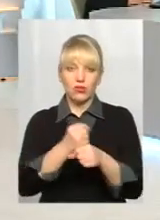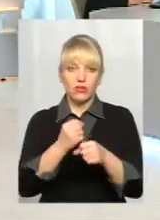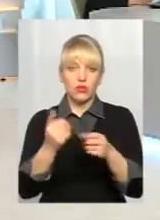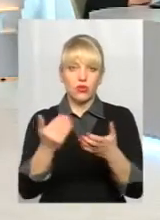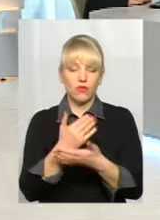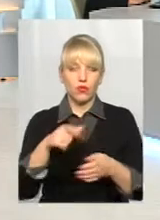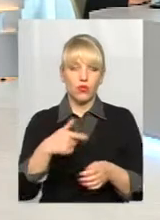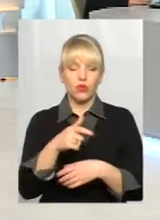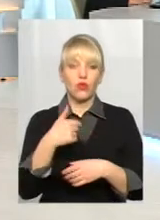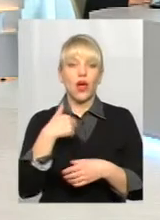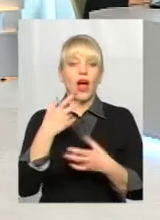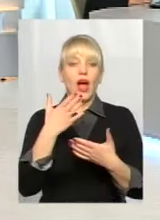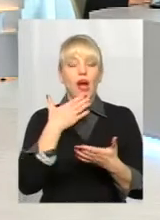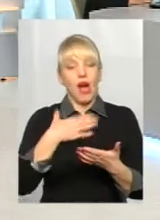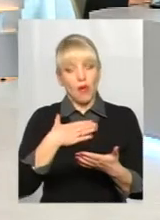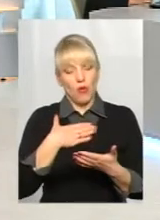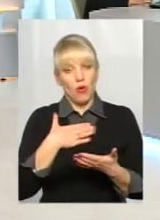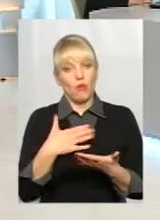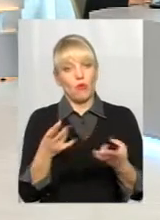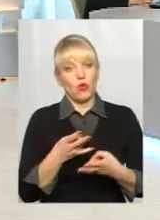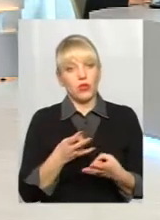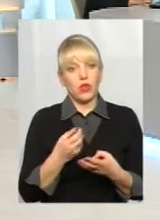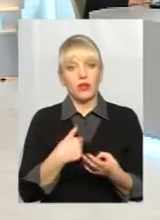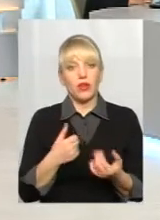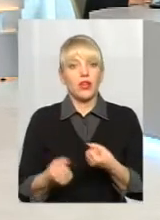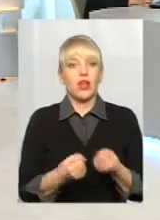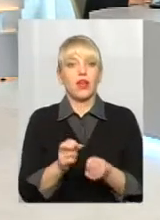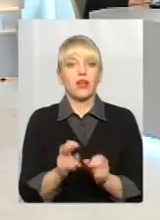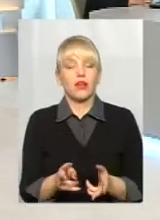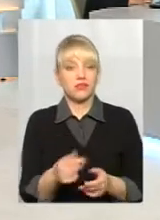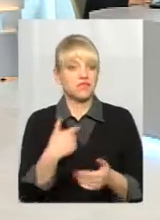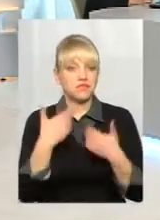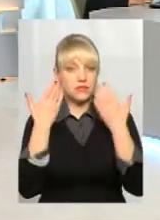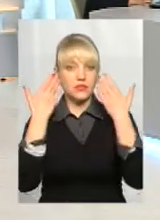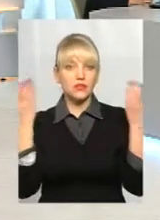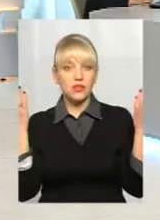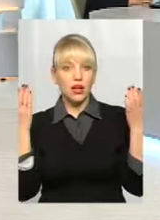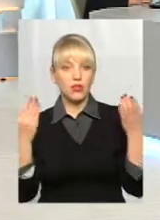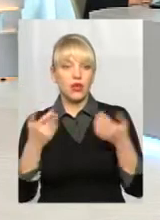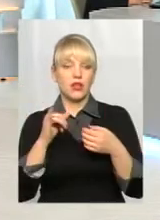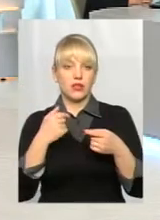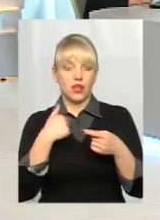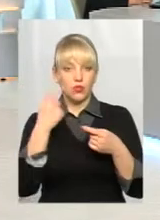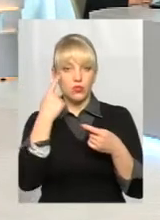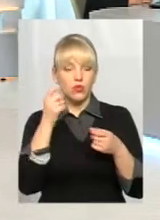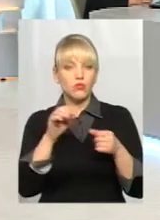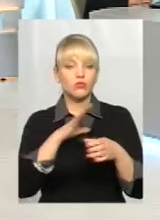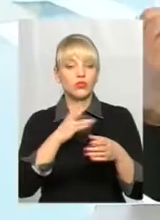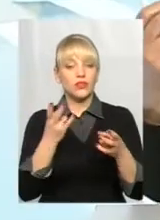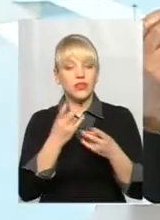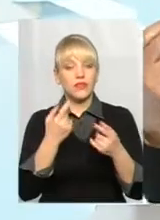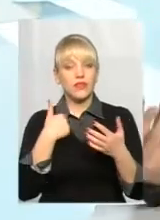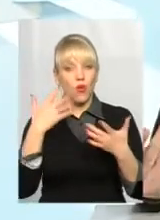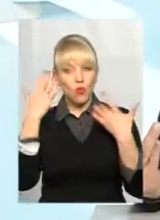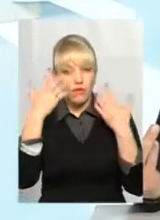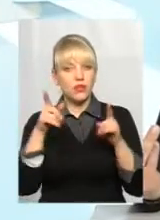знаю. Я уявляю, дійсно, так як от ви уявляєте, так, що це має бути абсолютно інша дорога. Якщо вона має